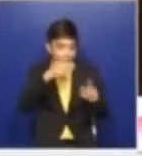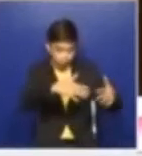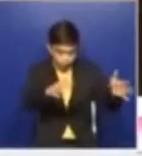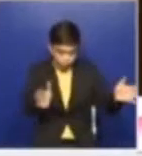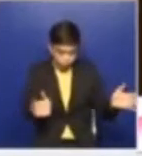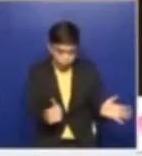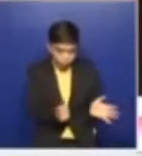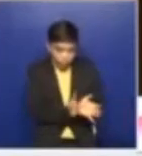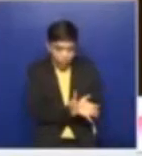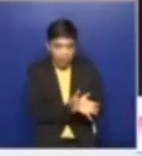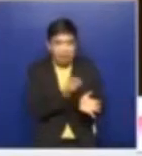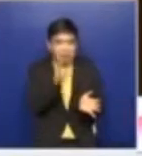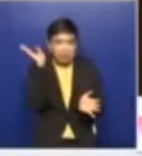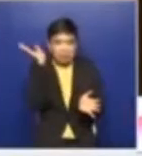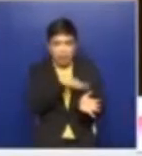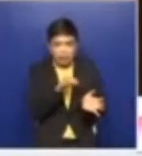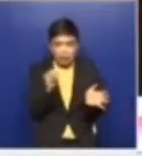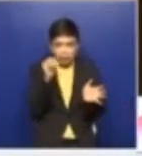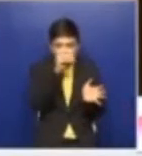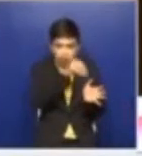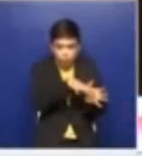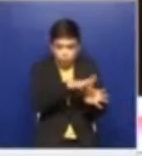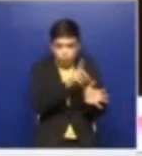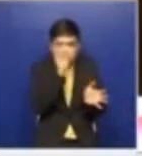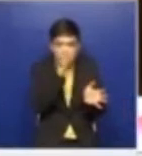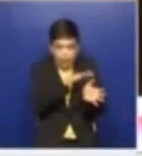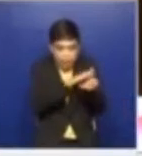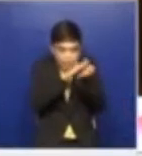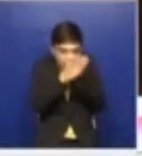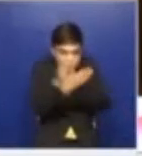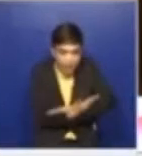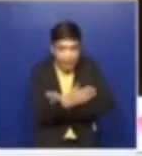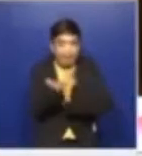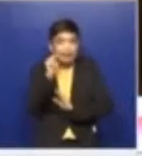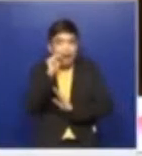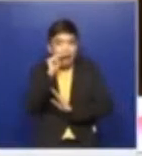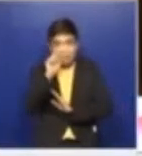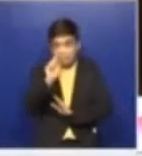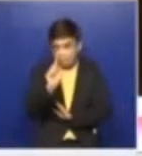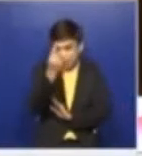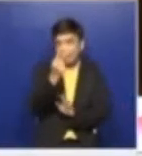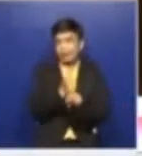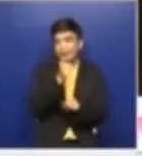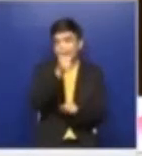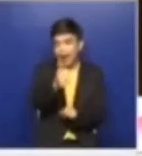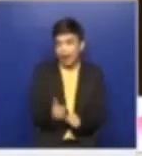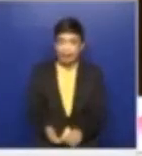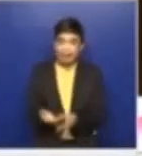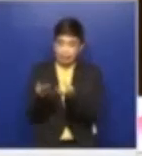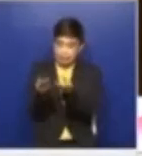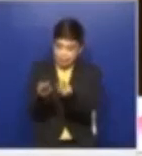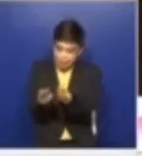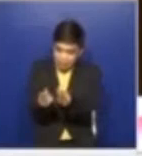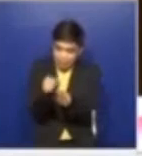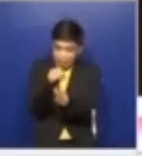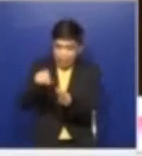ใหญ่นั้นขายหมดแล้วไม่เปิดเครื่องดำเนินการเราจะได้ ที่ดินที่เป็นส่วนของบุ